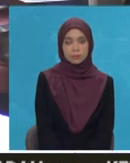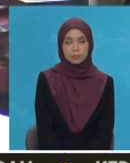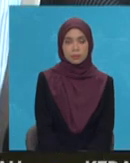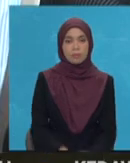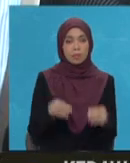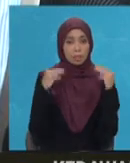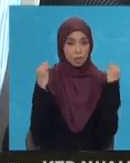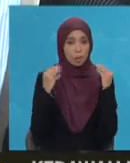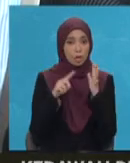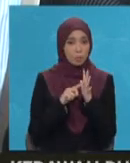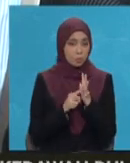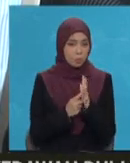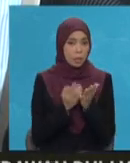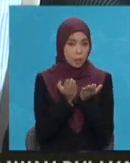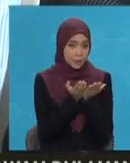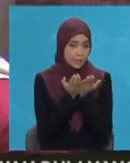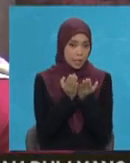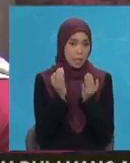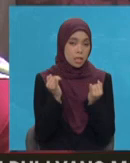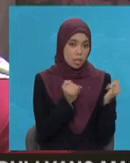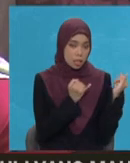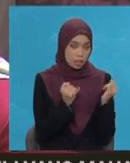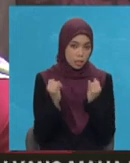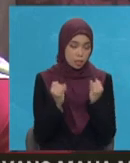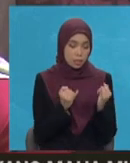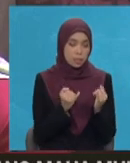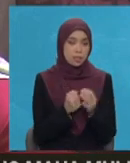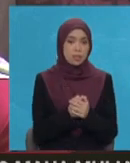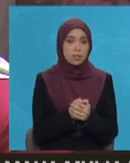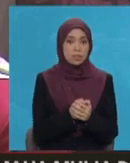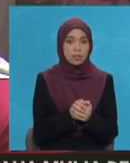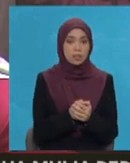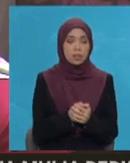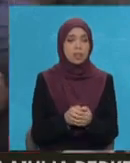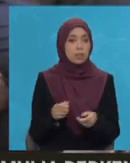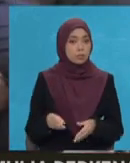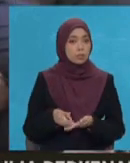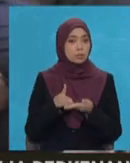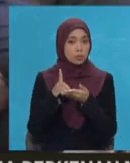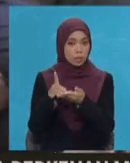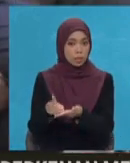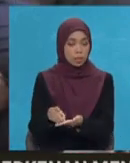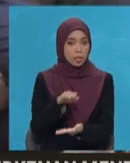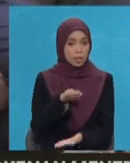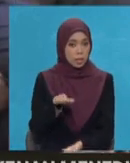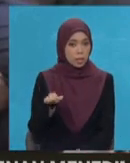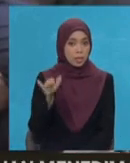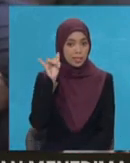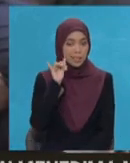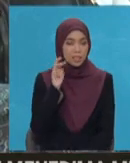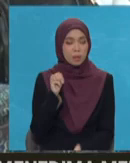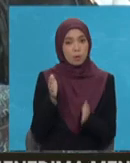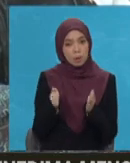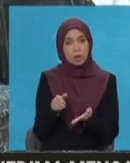majelis dimulaikan dengan bacaan tahlil doa arwah dan doa selamat penyampaian sumbangan kepada anak-anak yatim disebutkan oleh